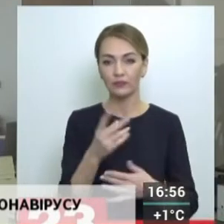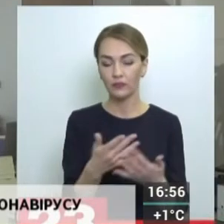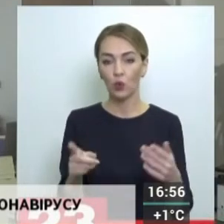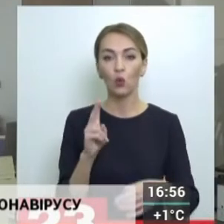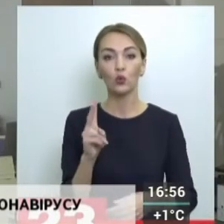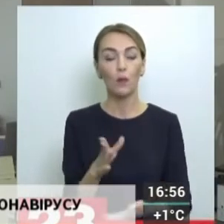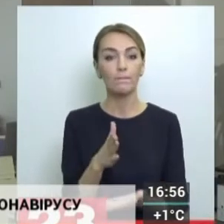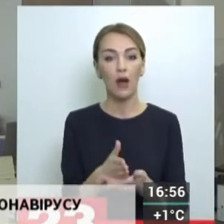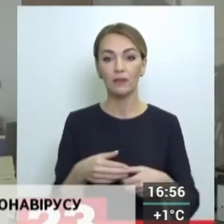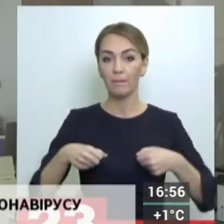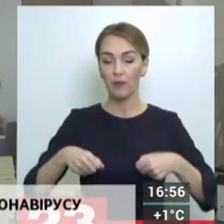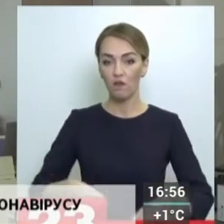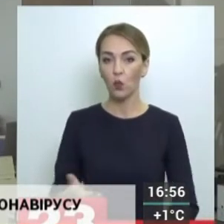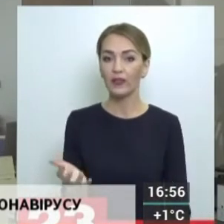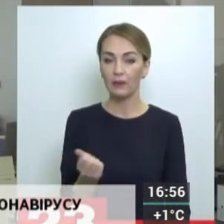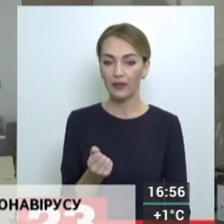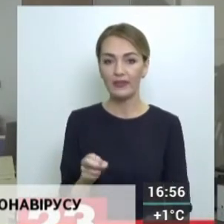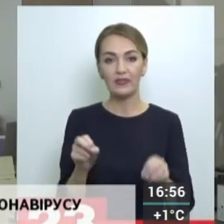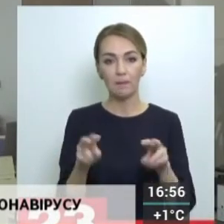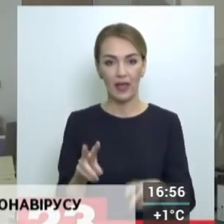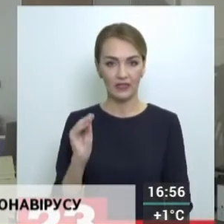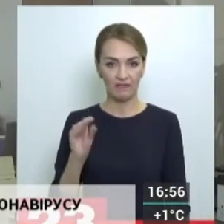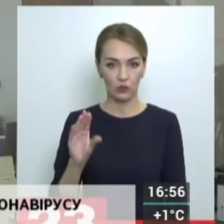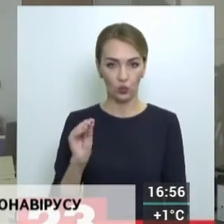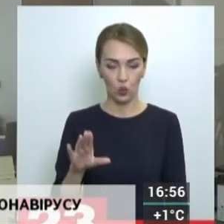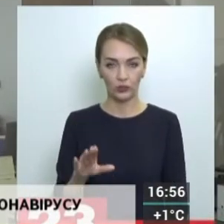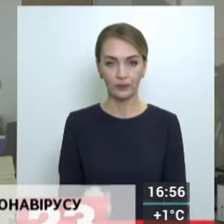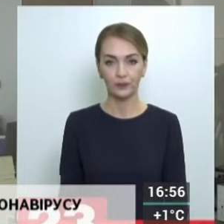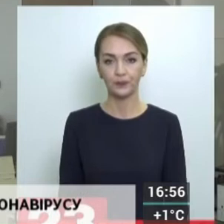право отримати